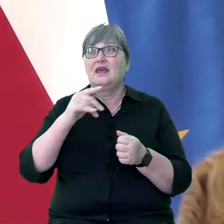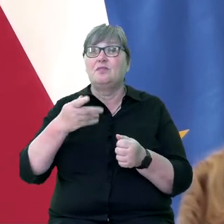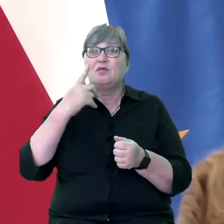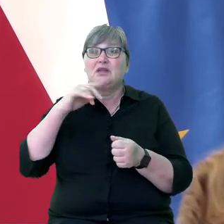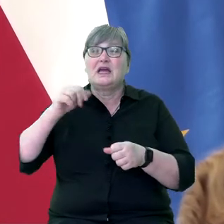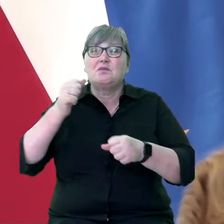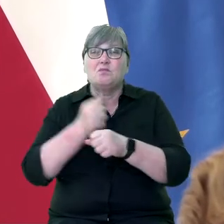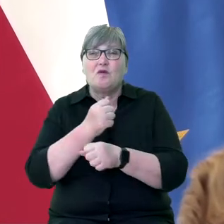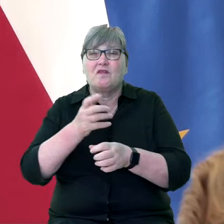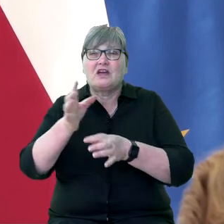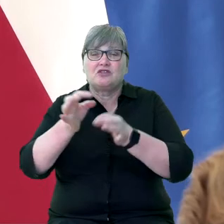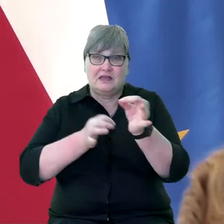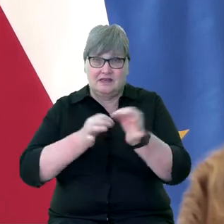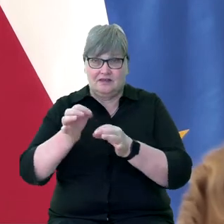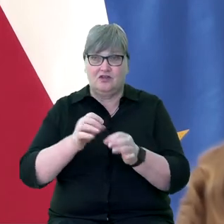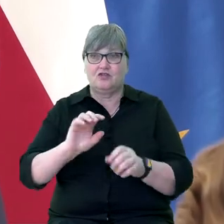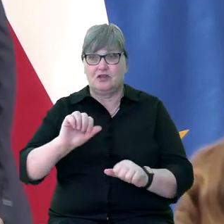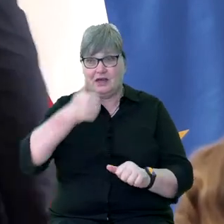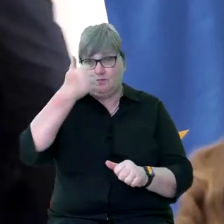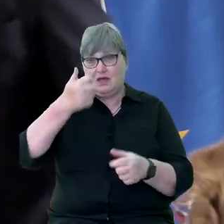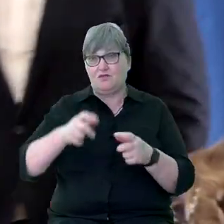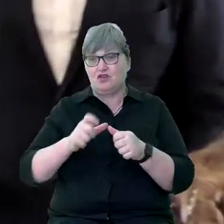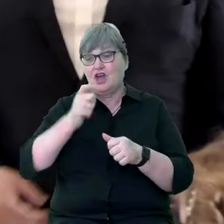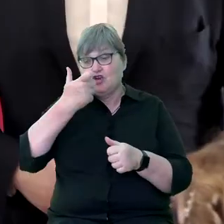pierwsze stulecie. Dziękuję bardzo.